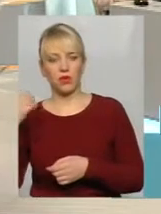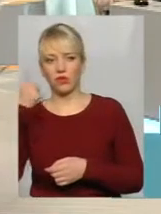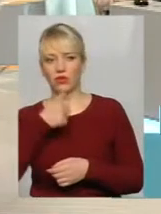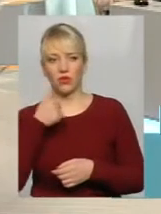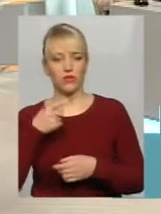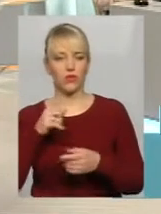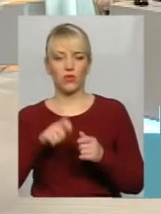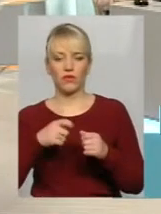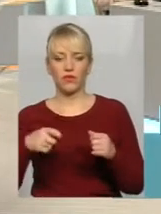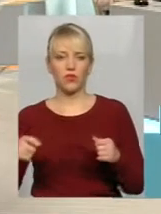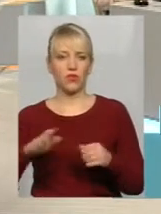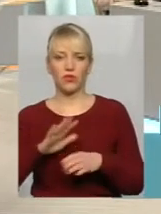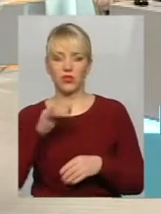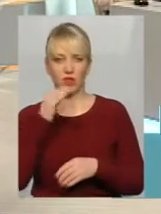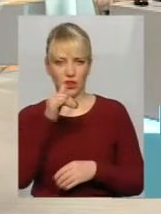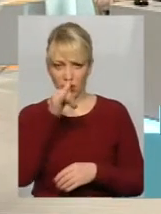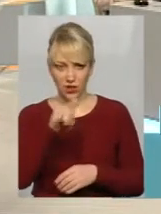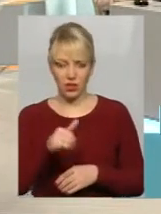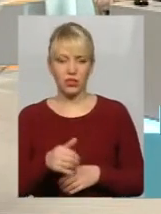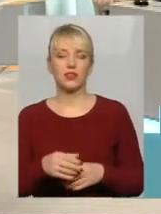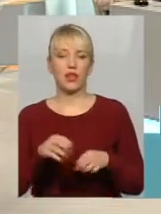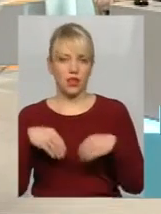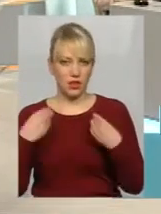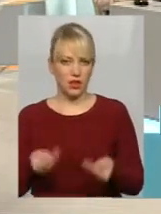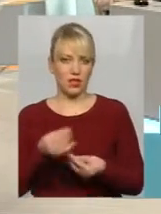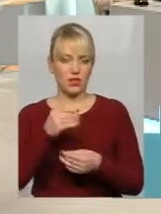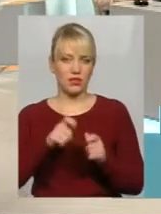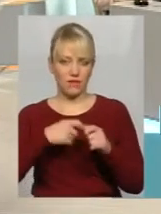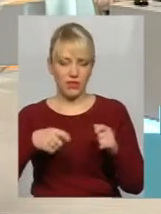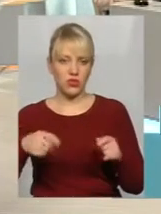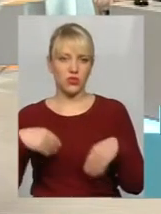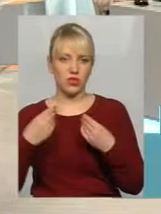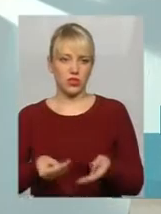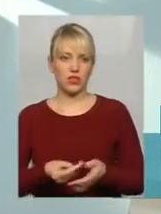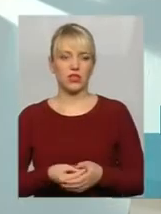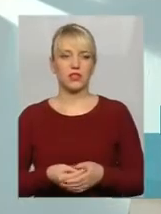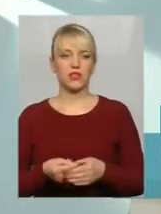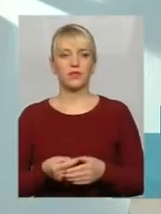немає? Надається відстрочка. Надається. Якщо двоє дітей більше, то можна надаватися відстрочка.